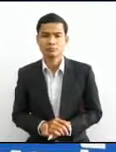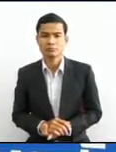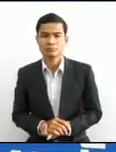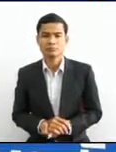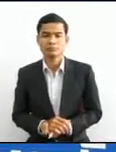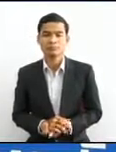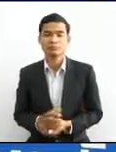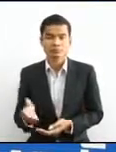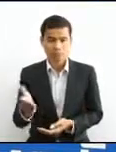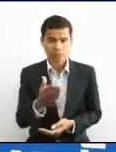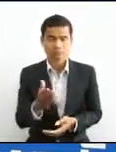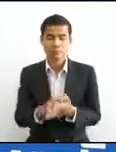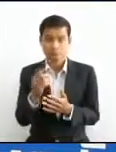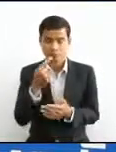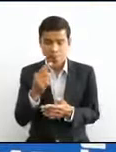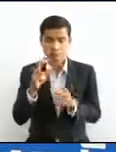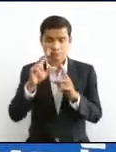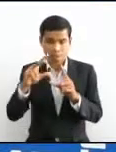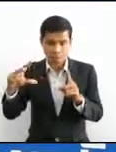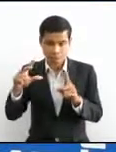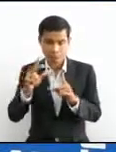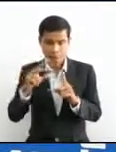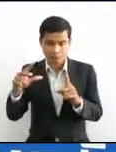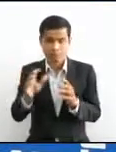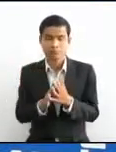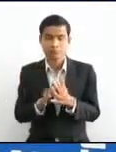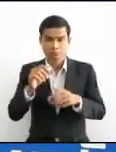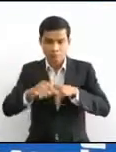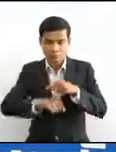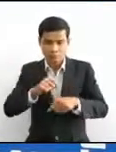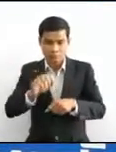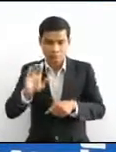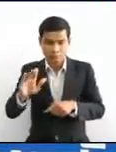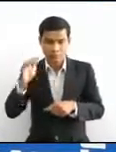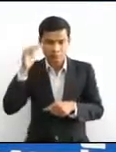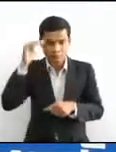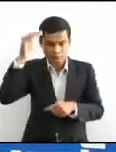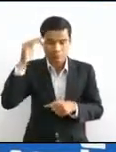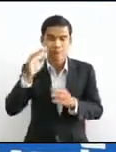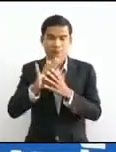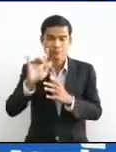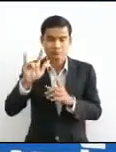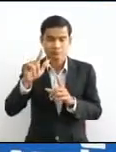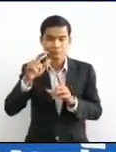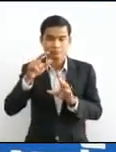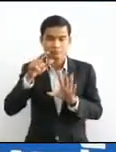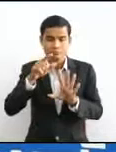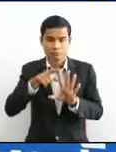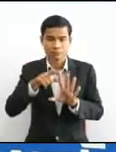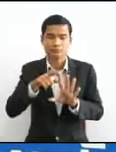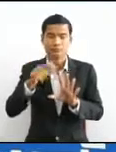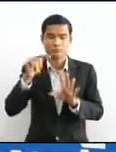cha ni clear dương đai nè kru hàng mình con bông bông miến cha ni có